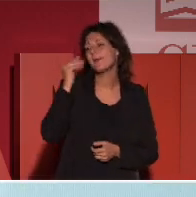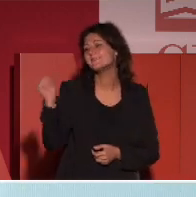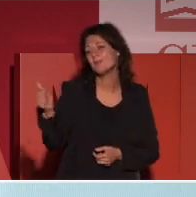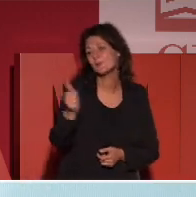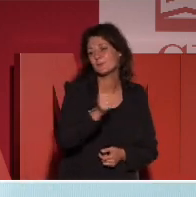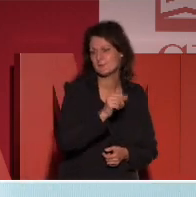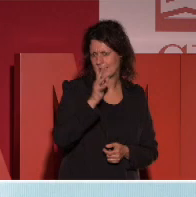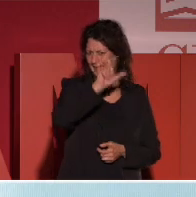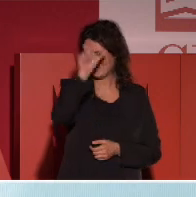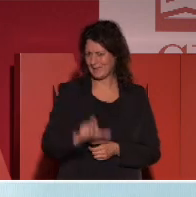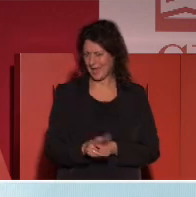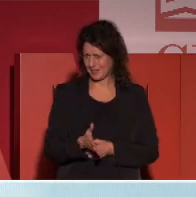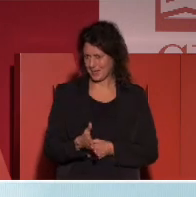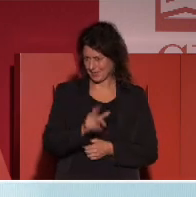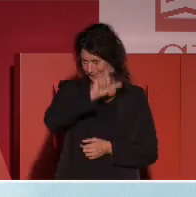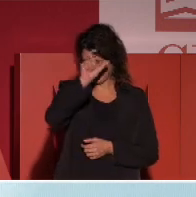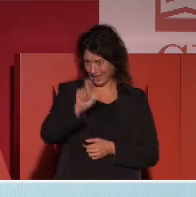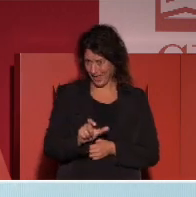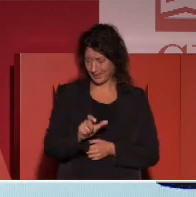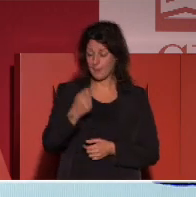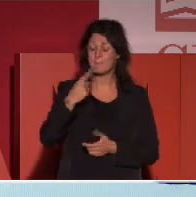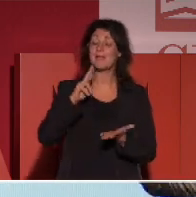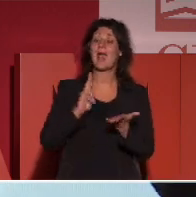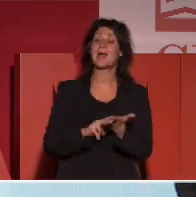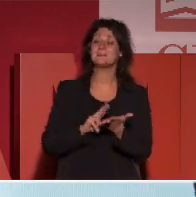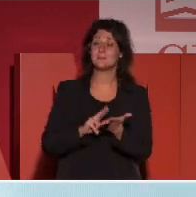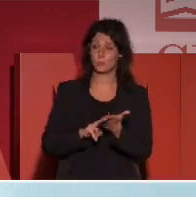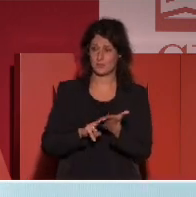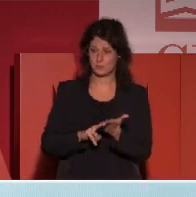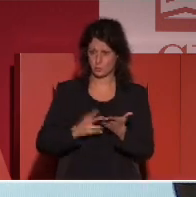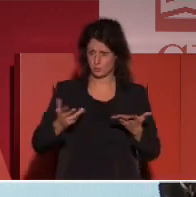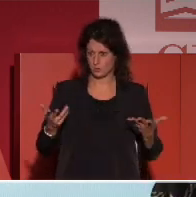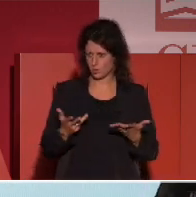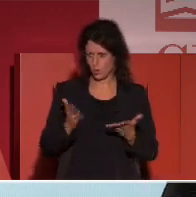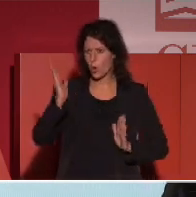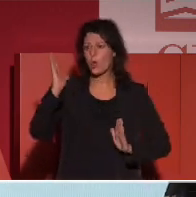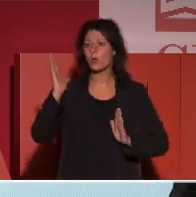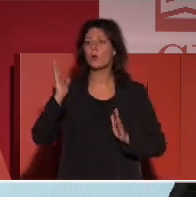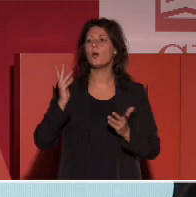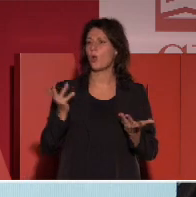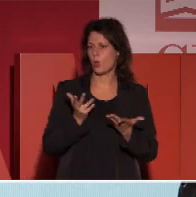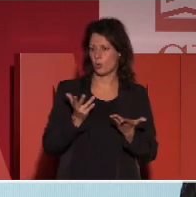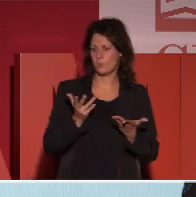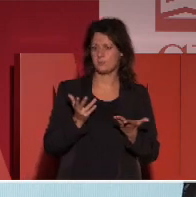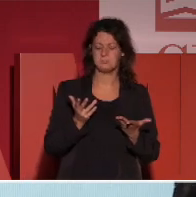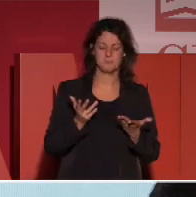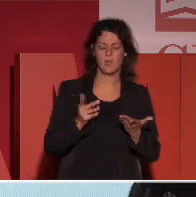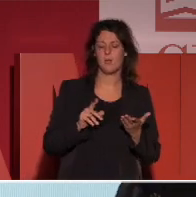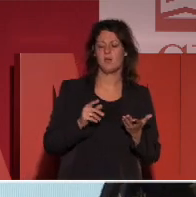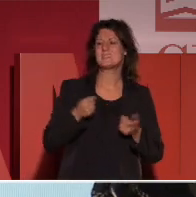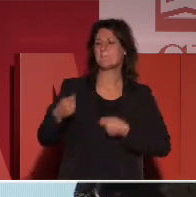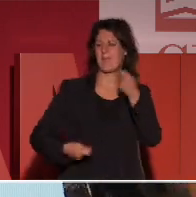dell'investimento che gli italiani fanno in assicurazioni è la metà di quello che spendono per maghi fattucchiere e